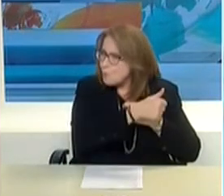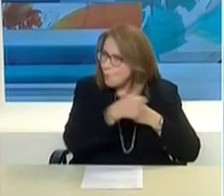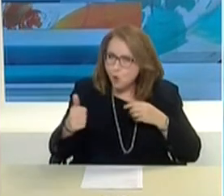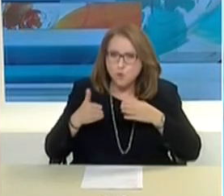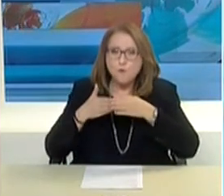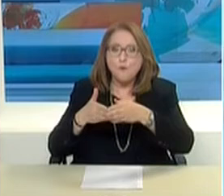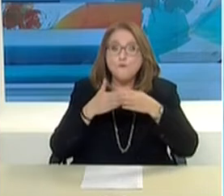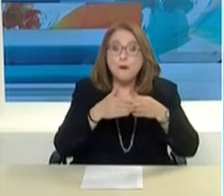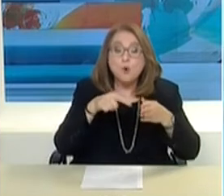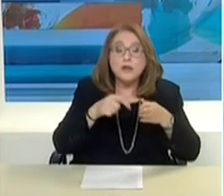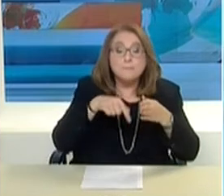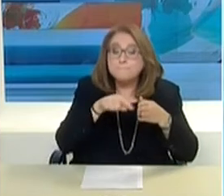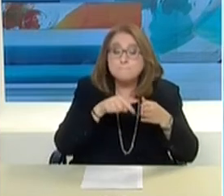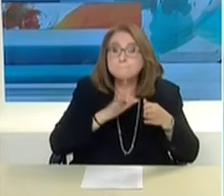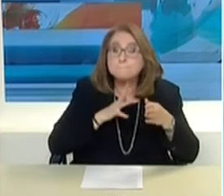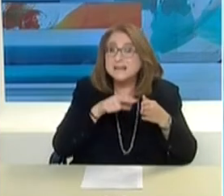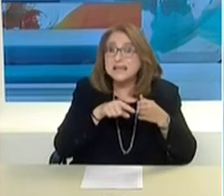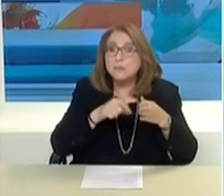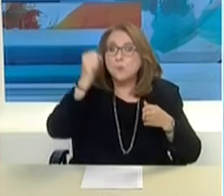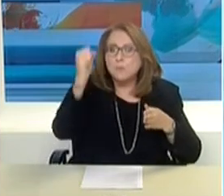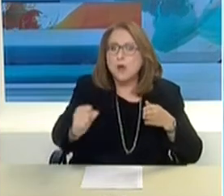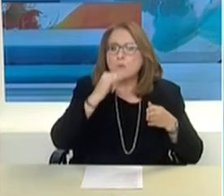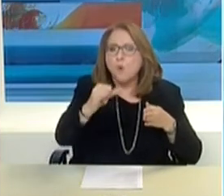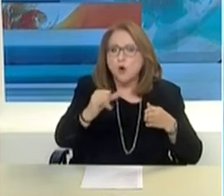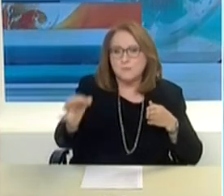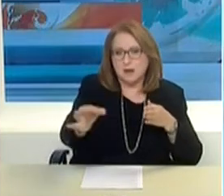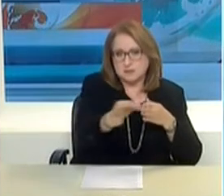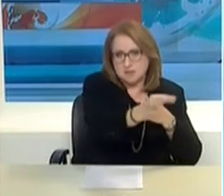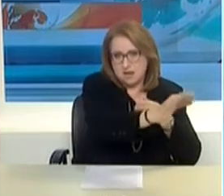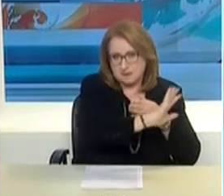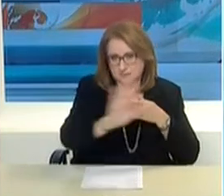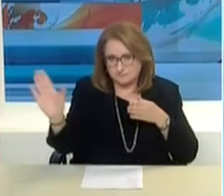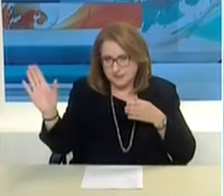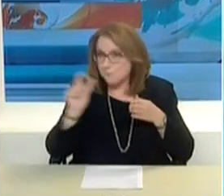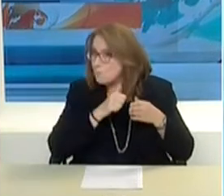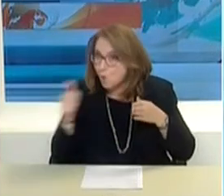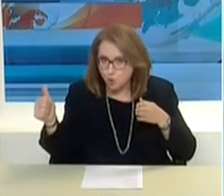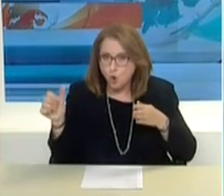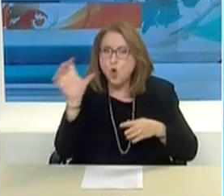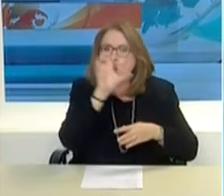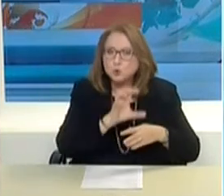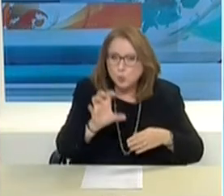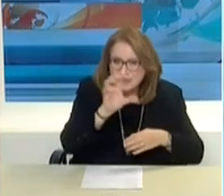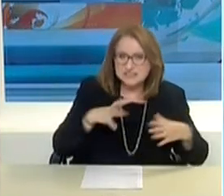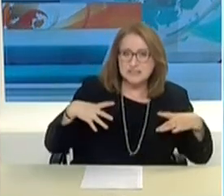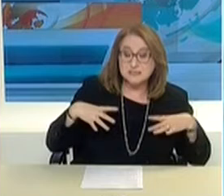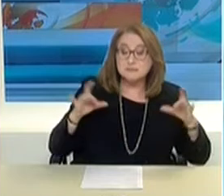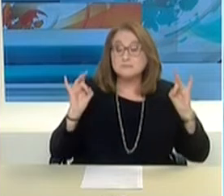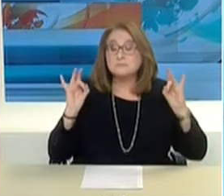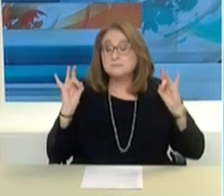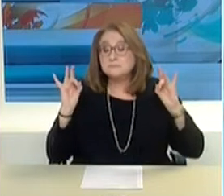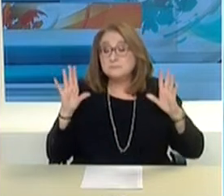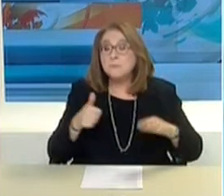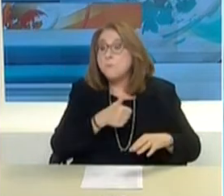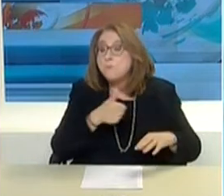ακτοπλοείας μόνο των μόνιμων κατοίκων τους. Τα όποια δρομολόγια εκτελούνται αφορούν μόνιμους κατοίκους για